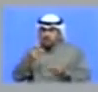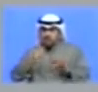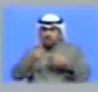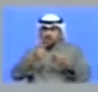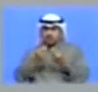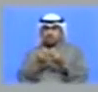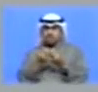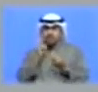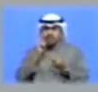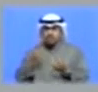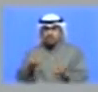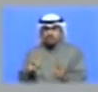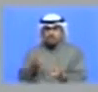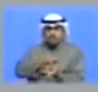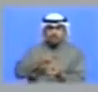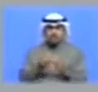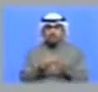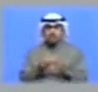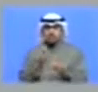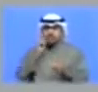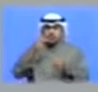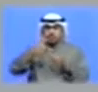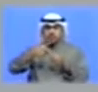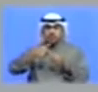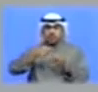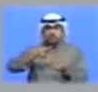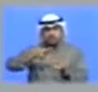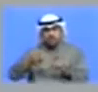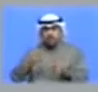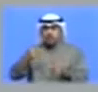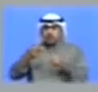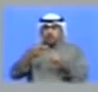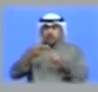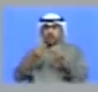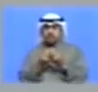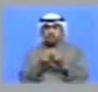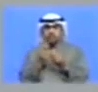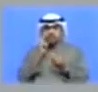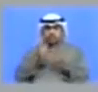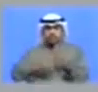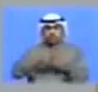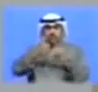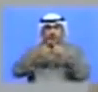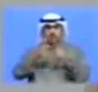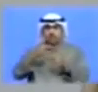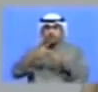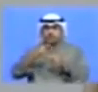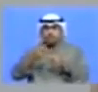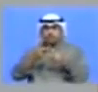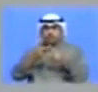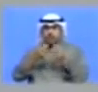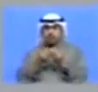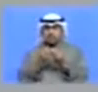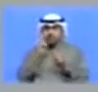كيفية الانتقال من الاعتماد على النفط كمورد أساسي ورئيسي